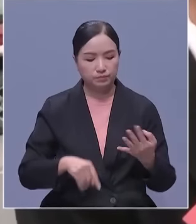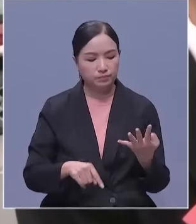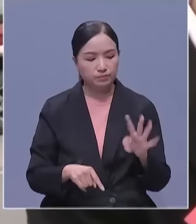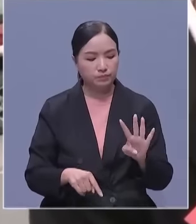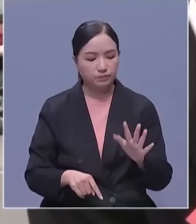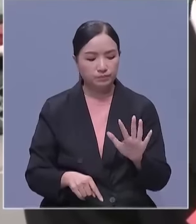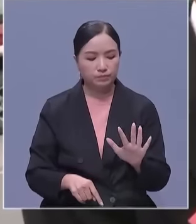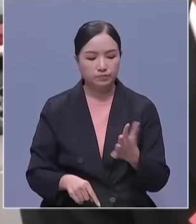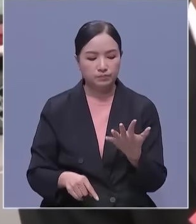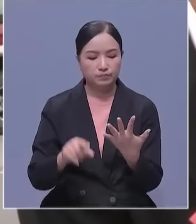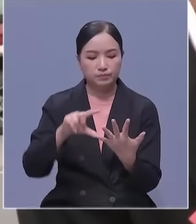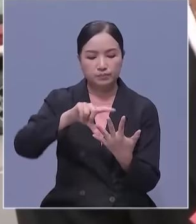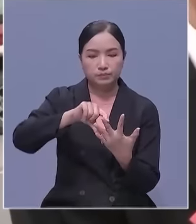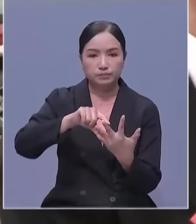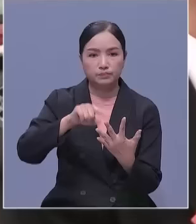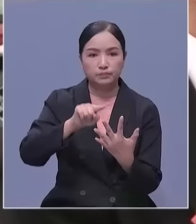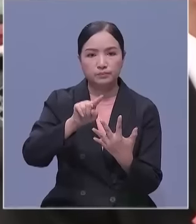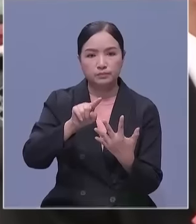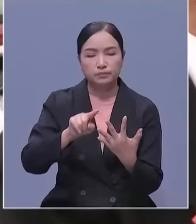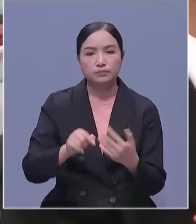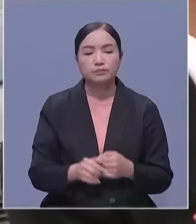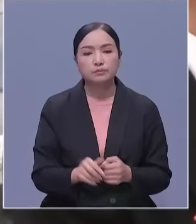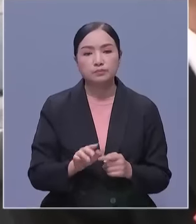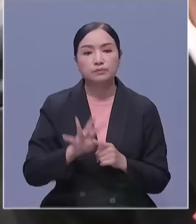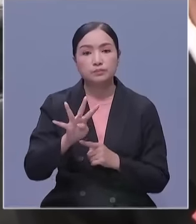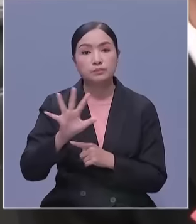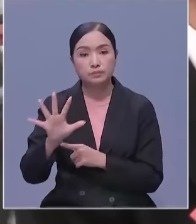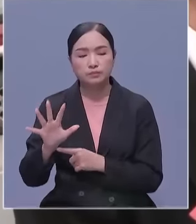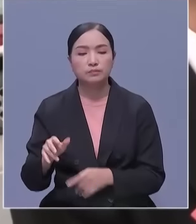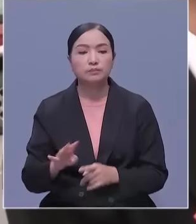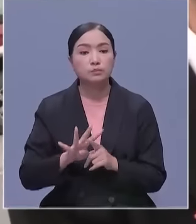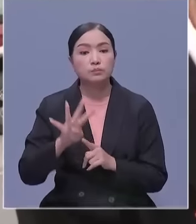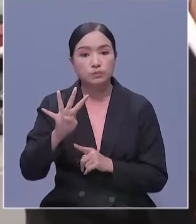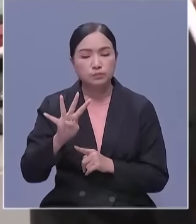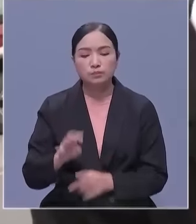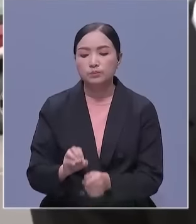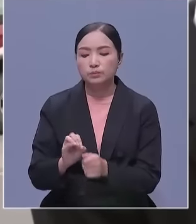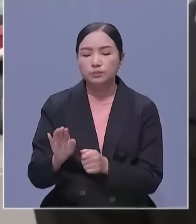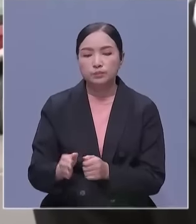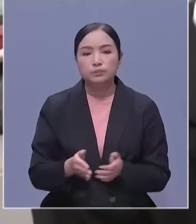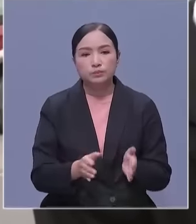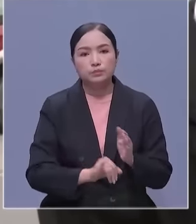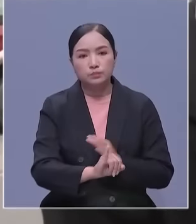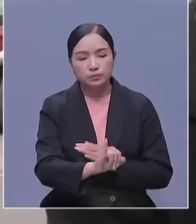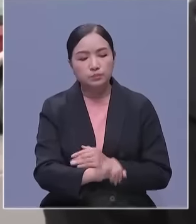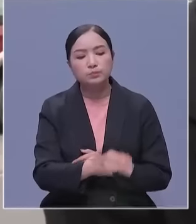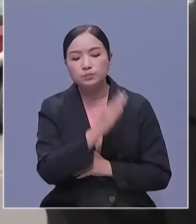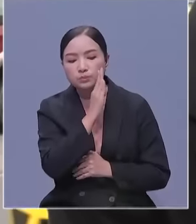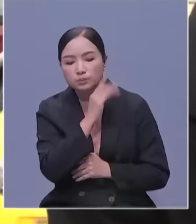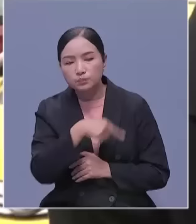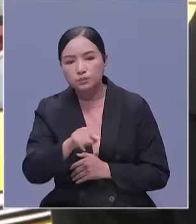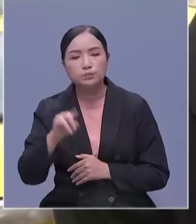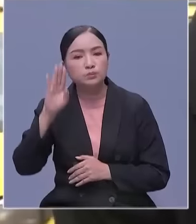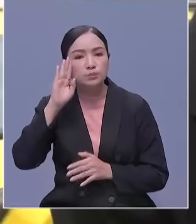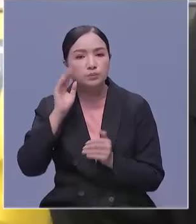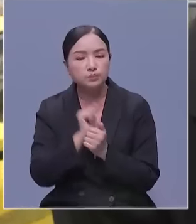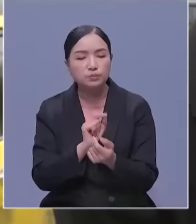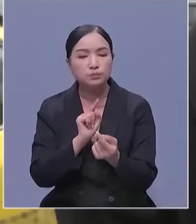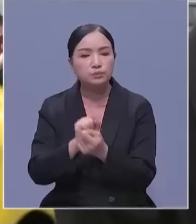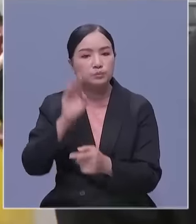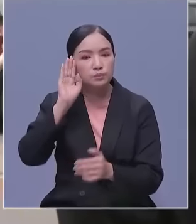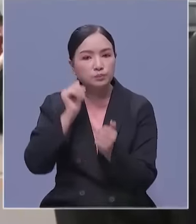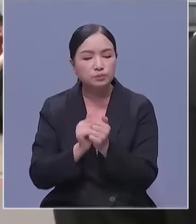พนักงานอัยการฟ้องว่าเป็นคนแนะนำให้จำเลยในคดีนี้นะไปโกหกพนักงานสอบสวนว่าให้ไปพบพนักงานส